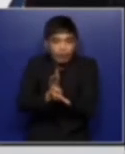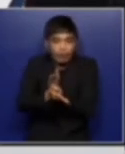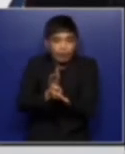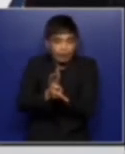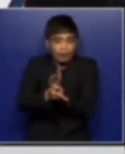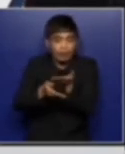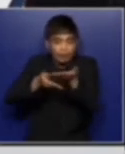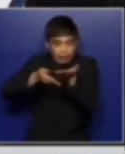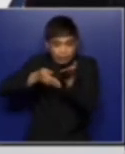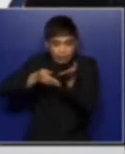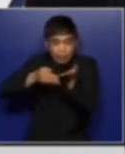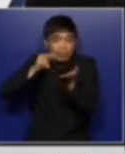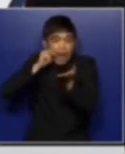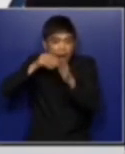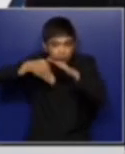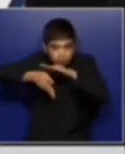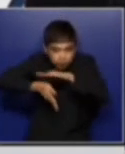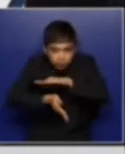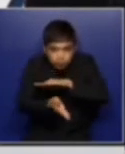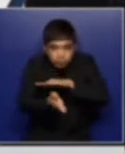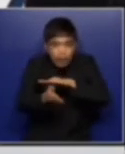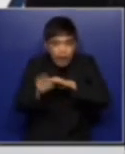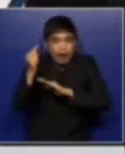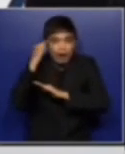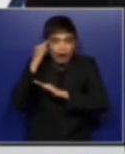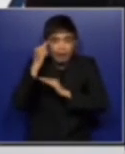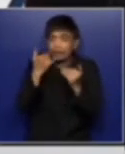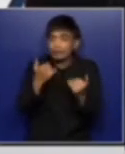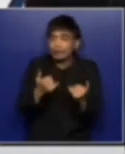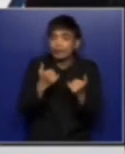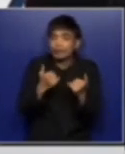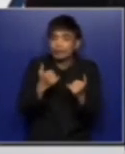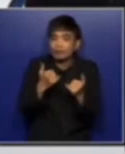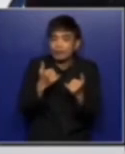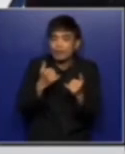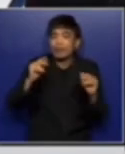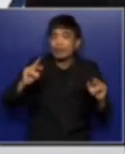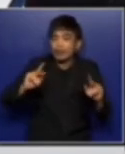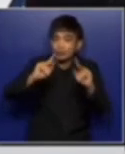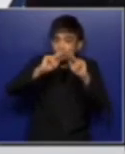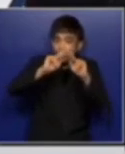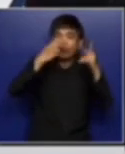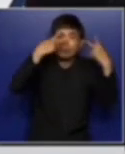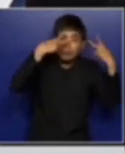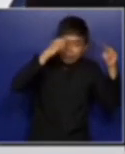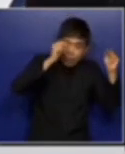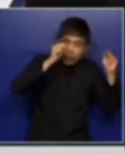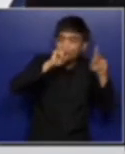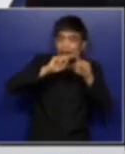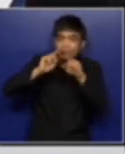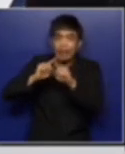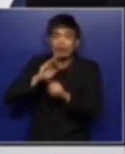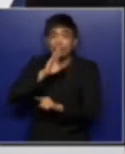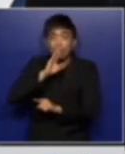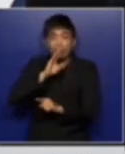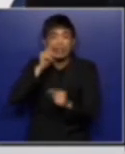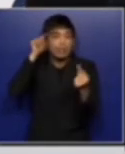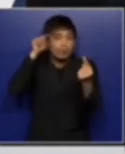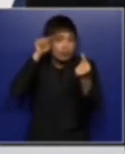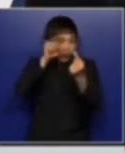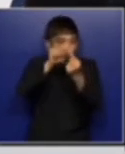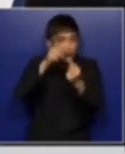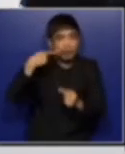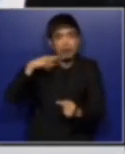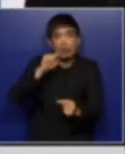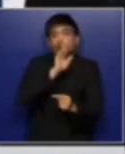รงนี้นะครับถ้าท่านนายกลำตีและท่านควบลำตีกลาโหมด้วยเนี่ยถ้าท่านเห็นแก่ประเทศชาติเนี่ย